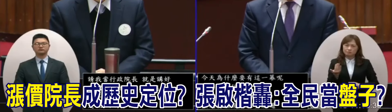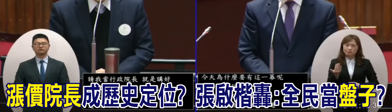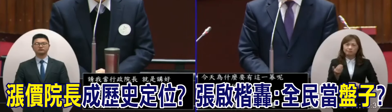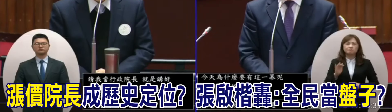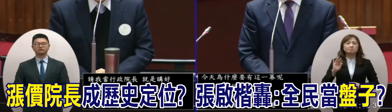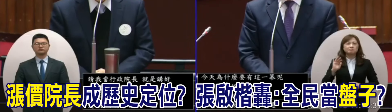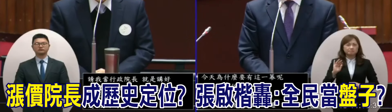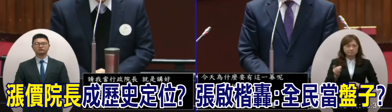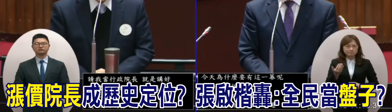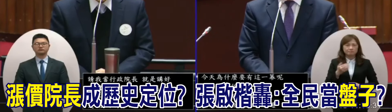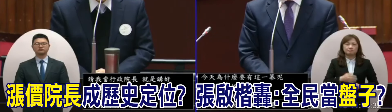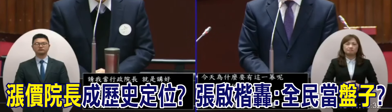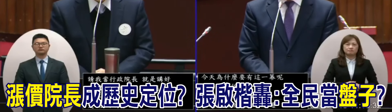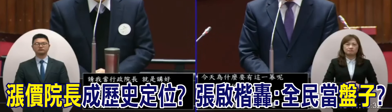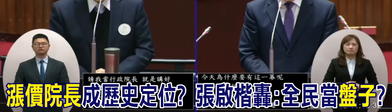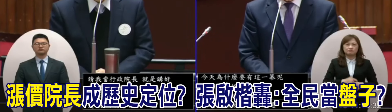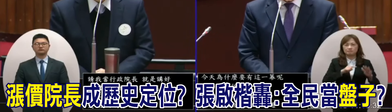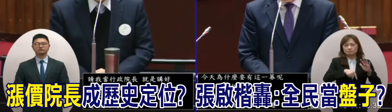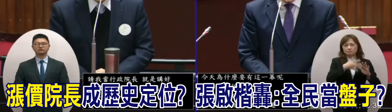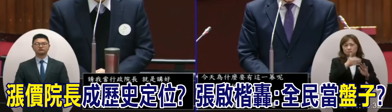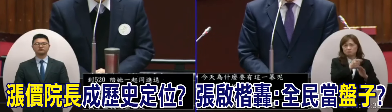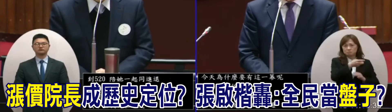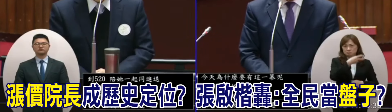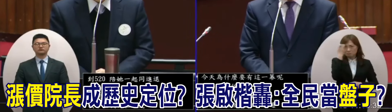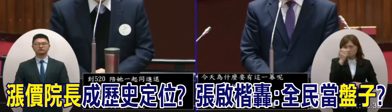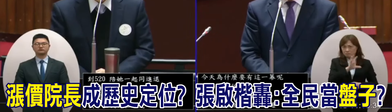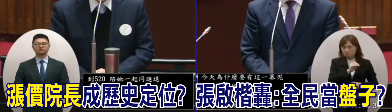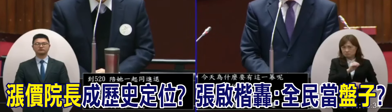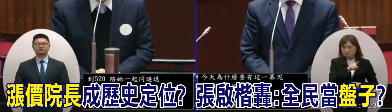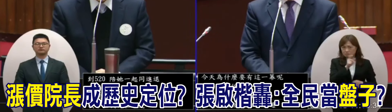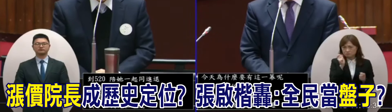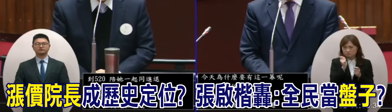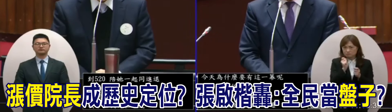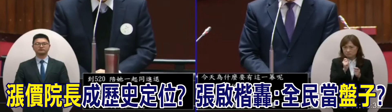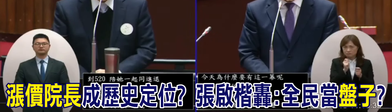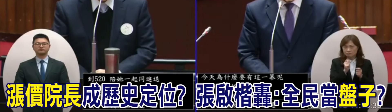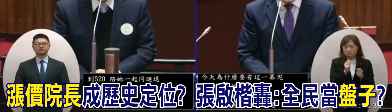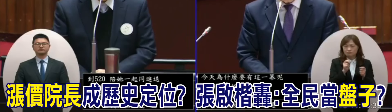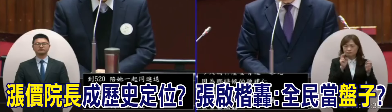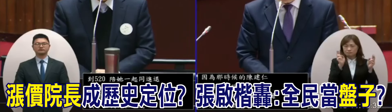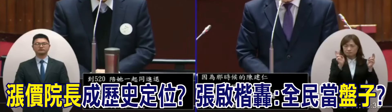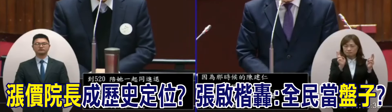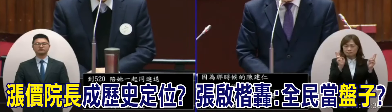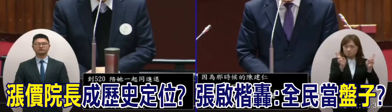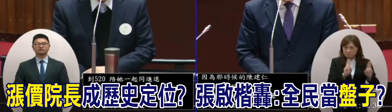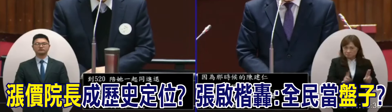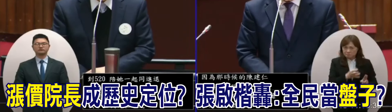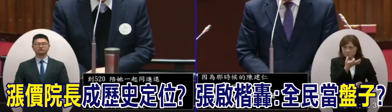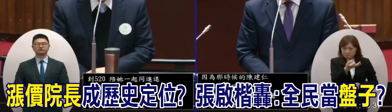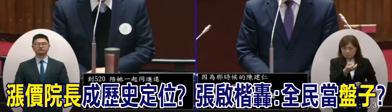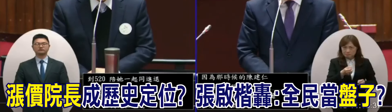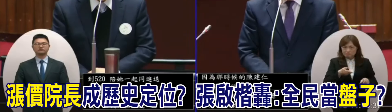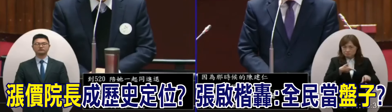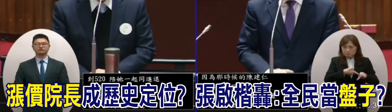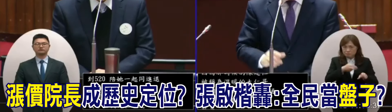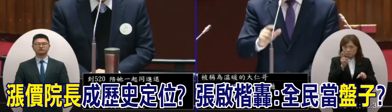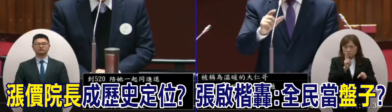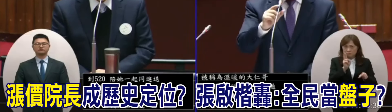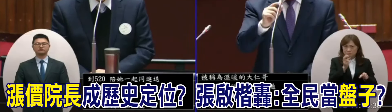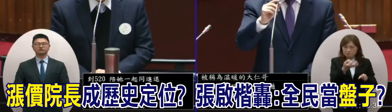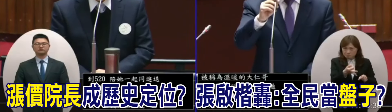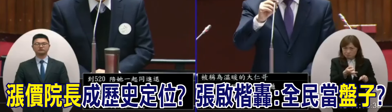可是，院长，你发现最近油电双涨对人民的冲击是很大的吗？你会不会担